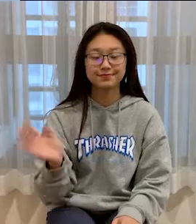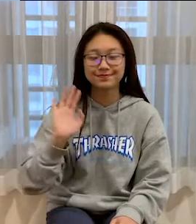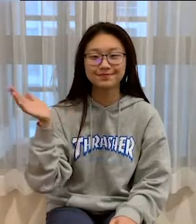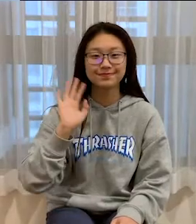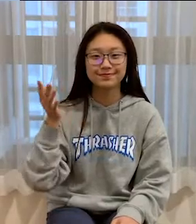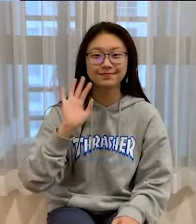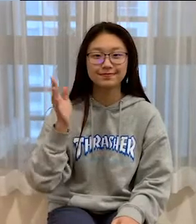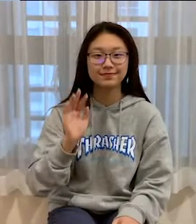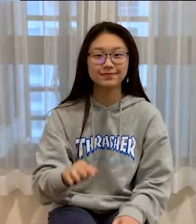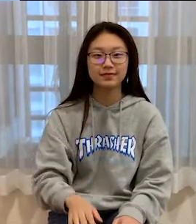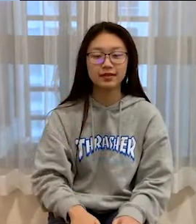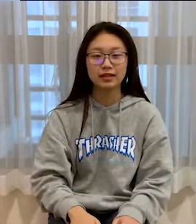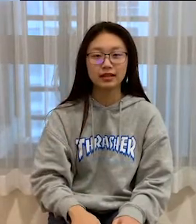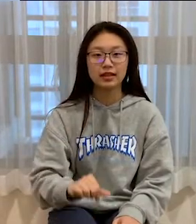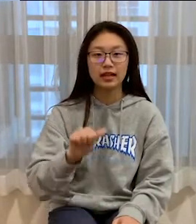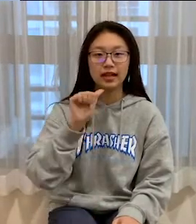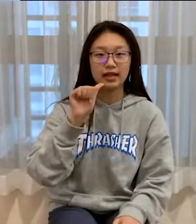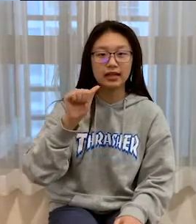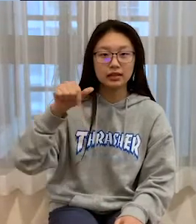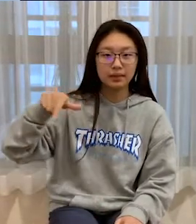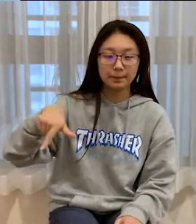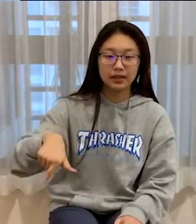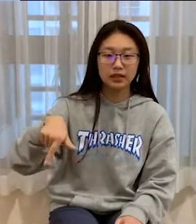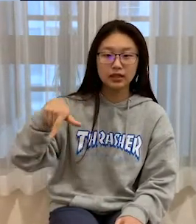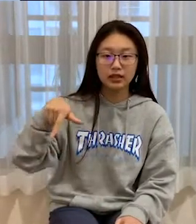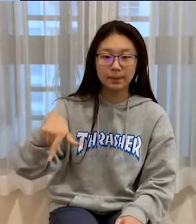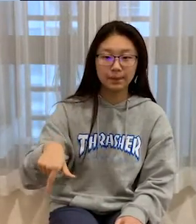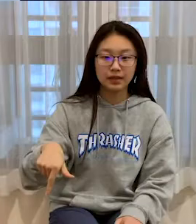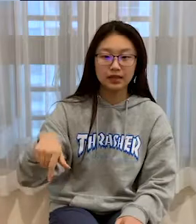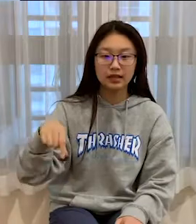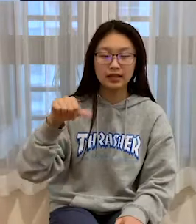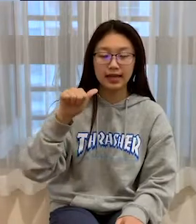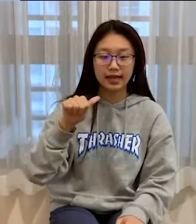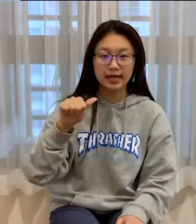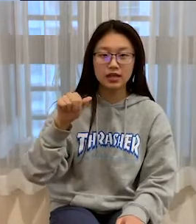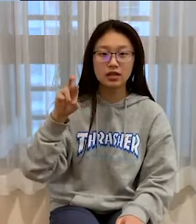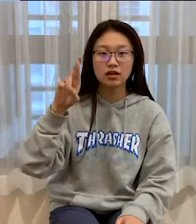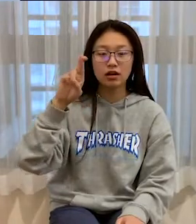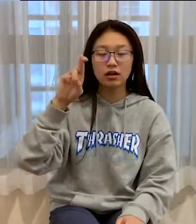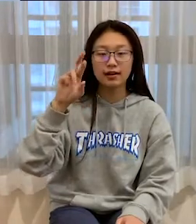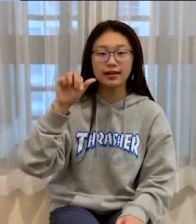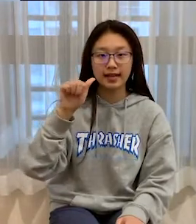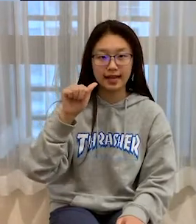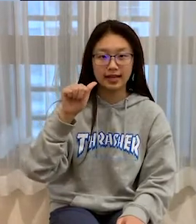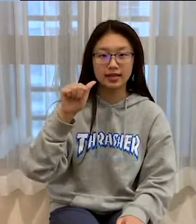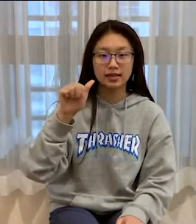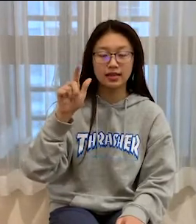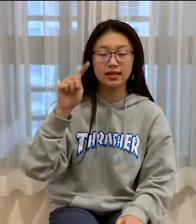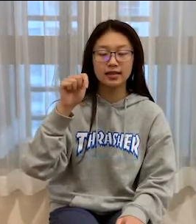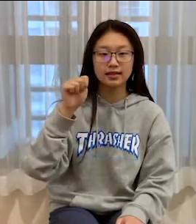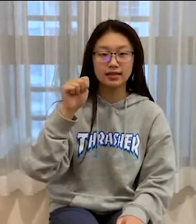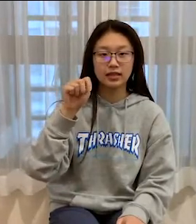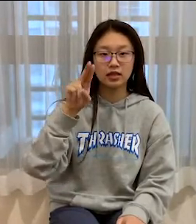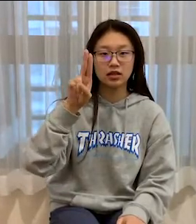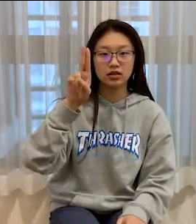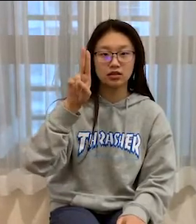This character is pronounced as 器, 器. Normally it means utensil, for example,